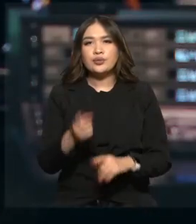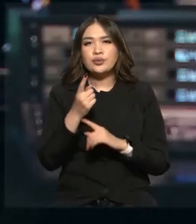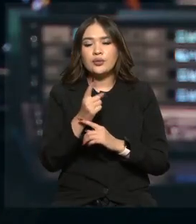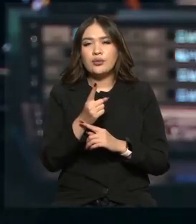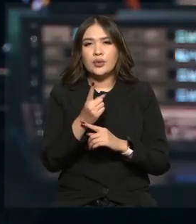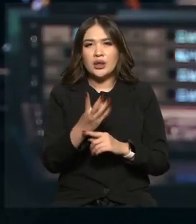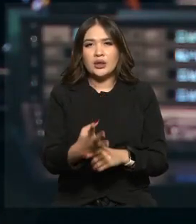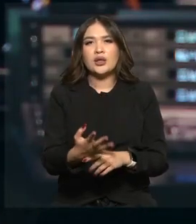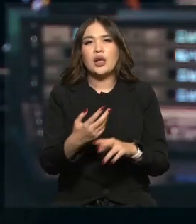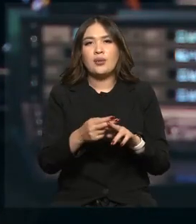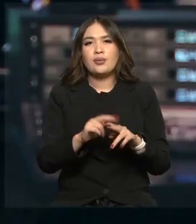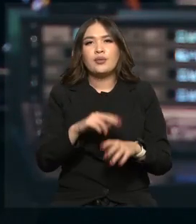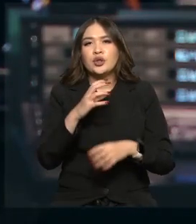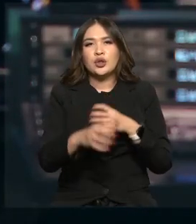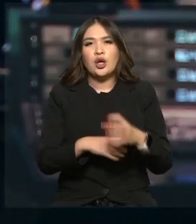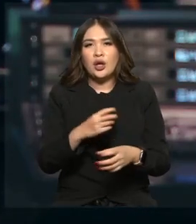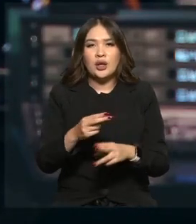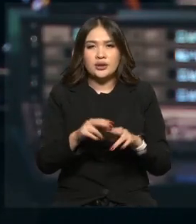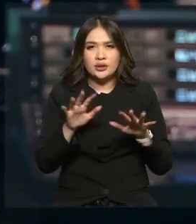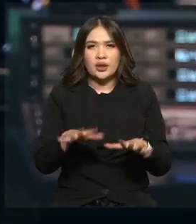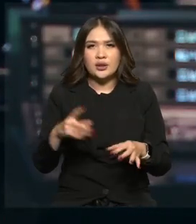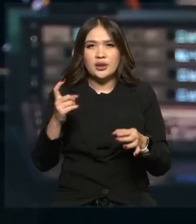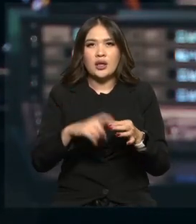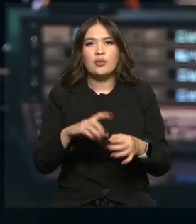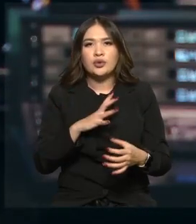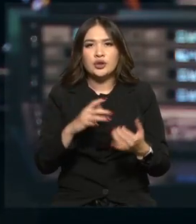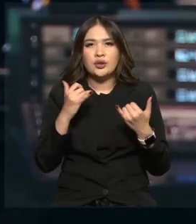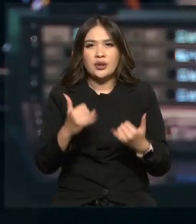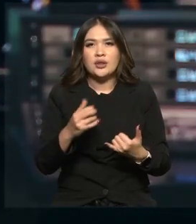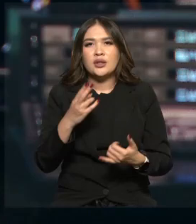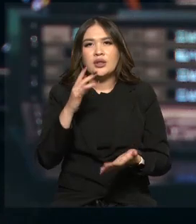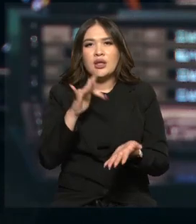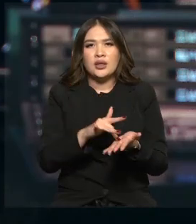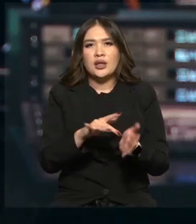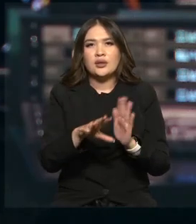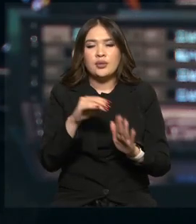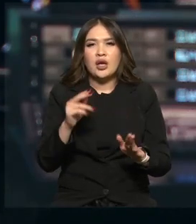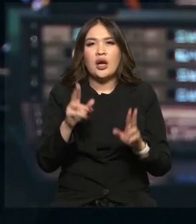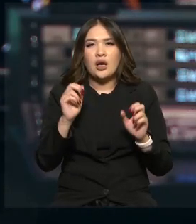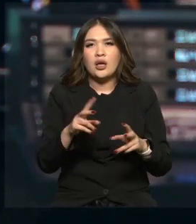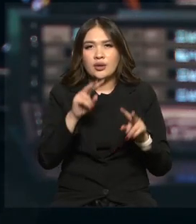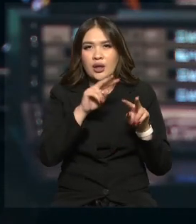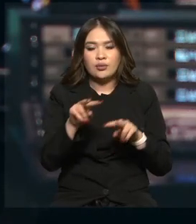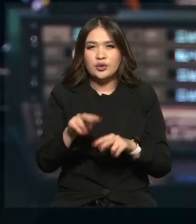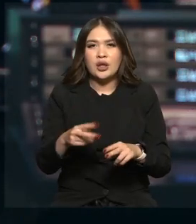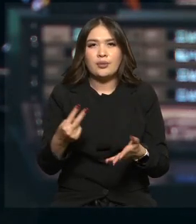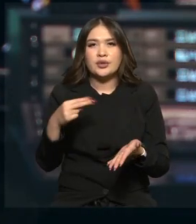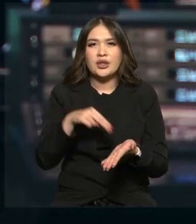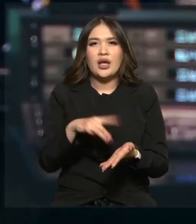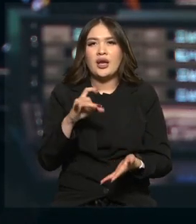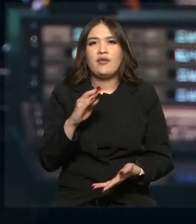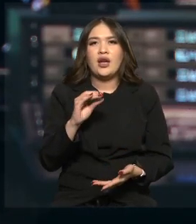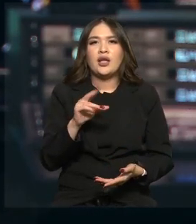продолжаем программу несколько международных организаций зарегистрировал сегодня центр избирком в качестве наблюдателей на предстоящем